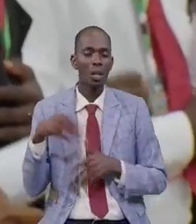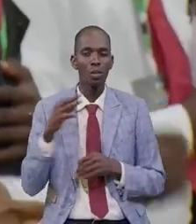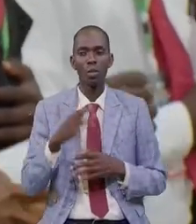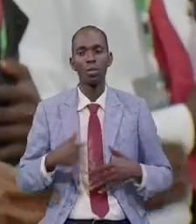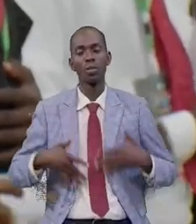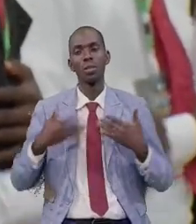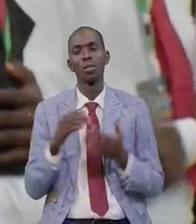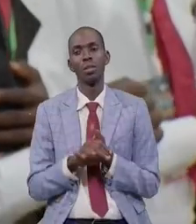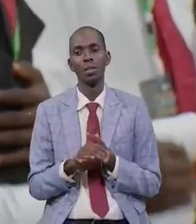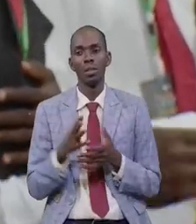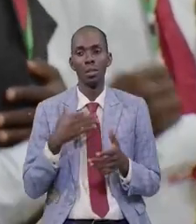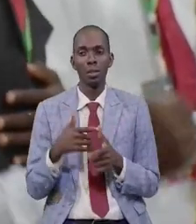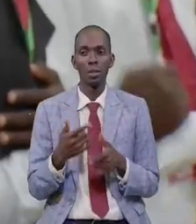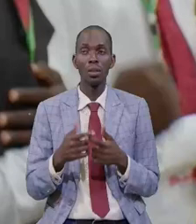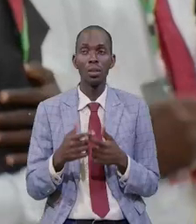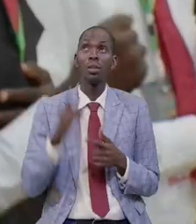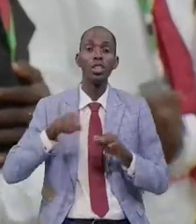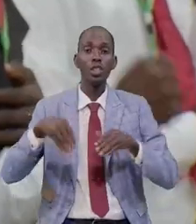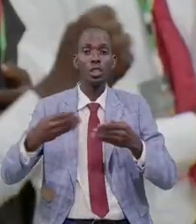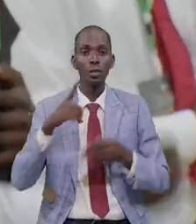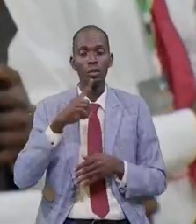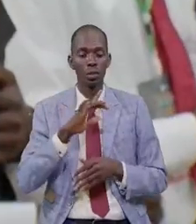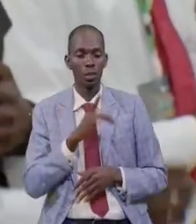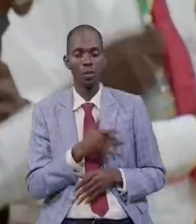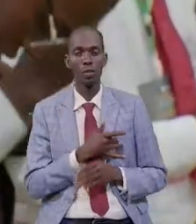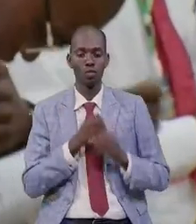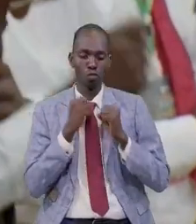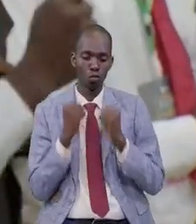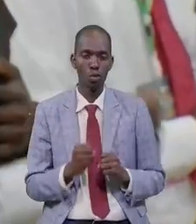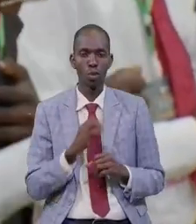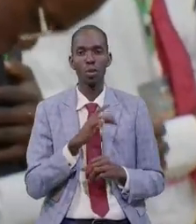et te donnera la conviction de tenir